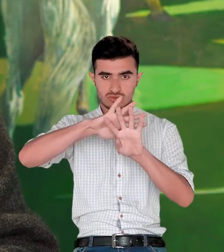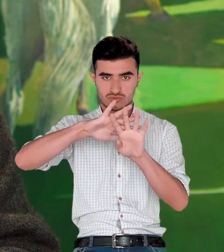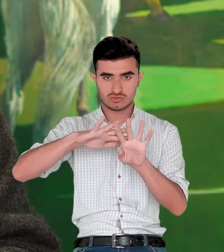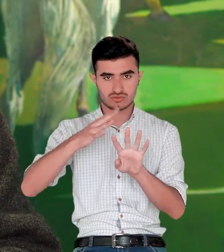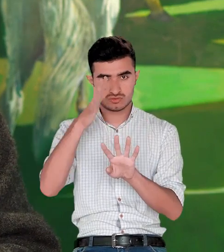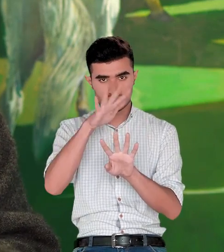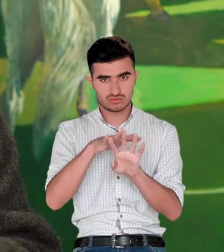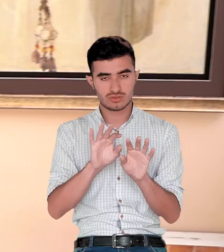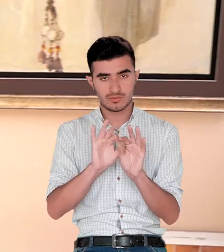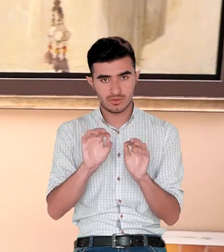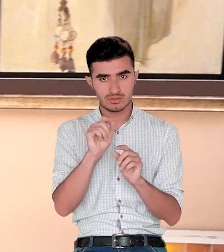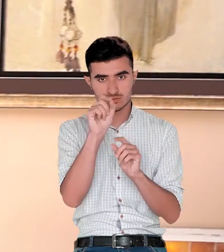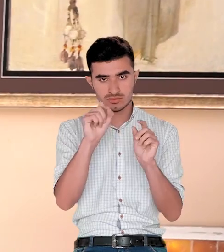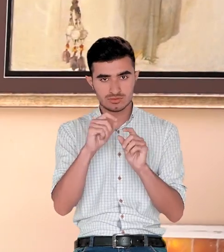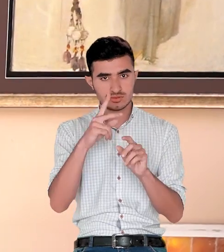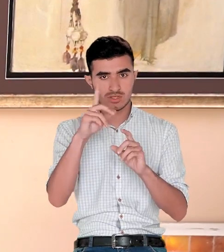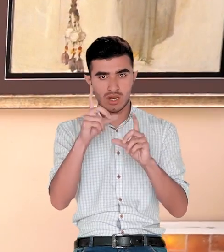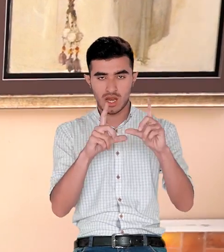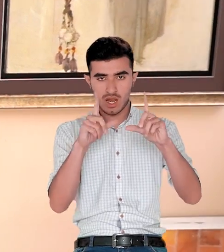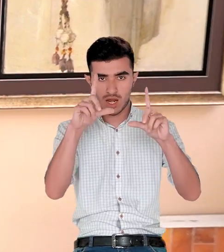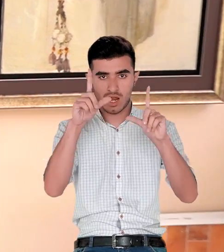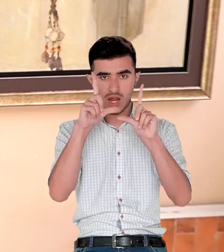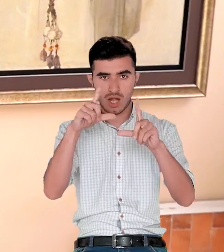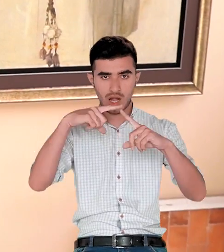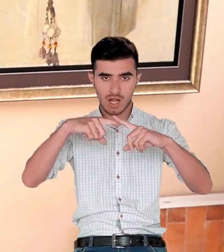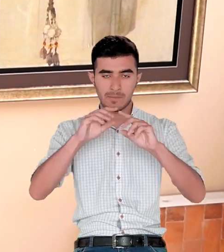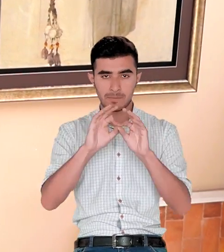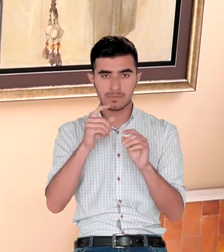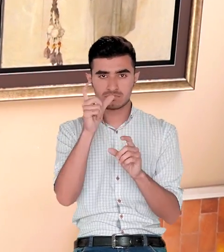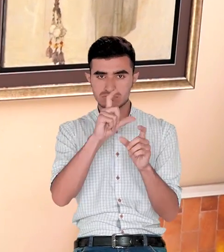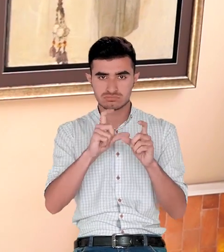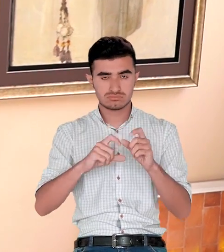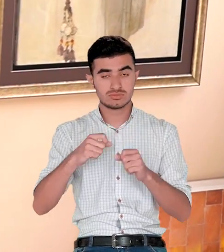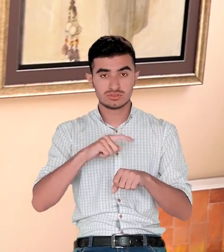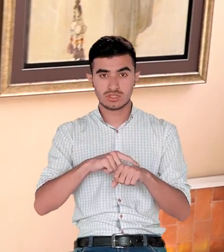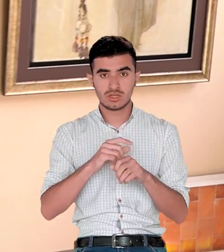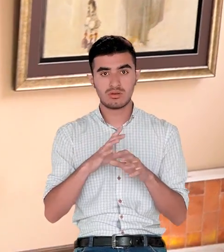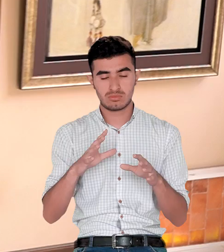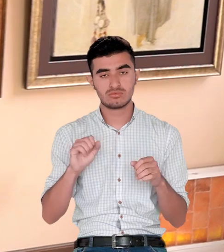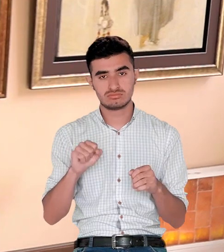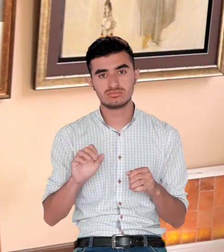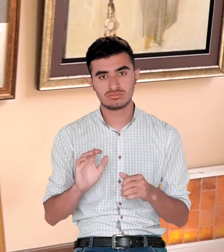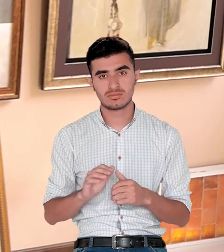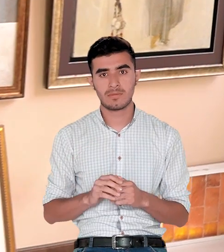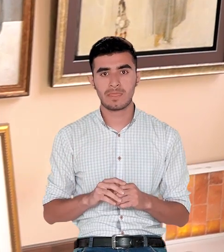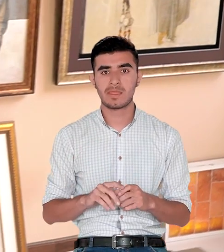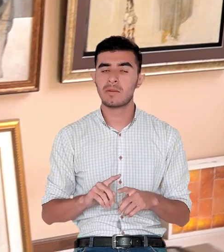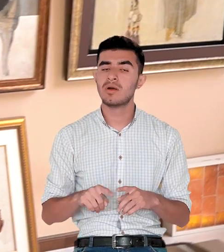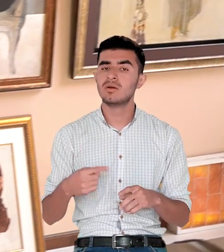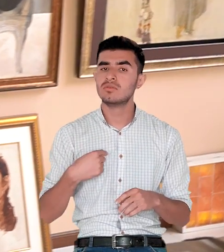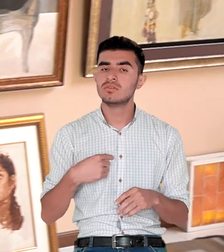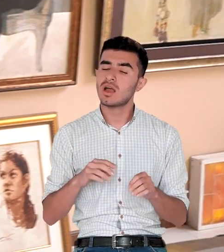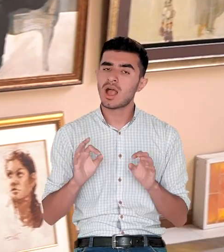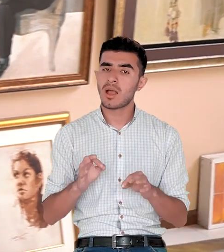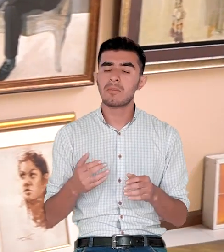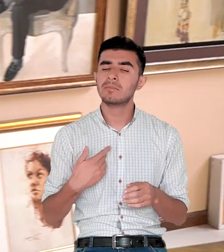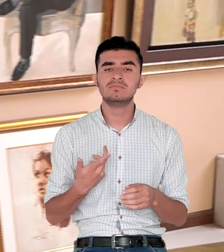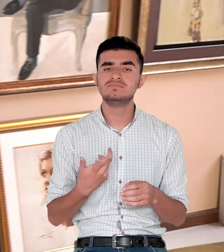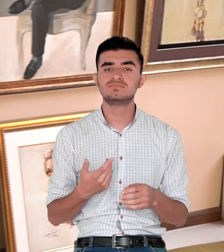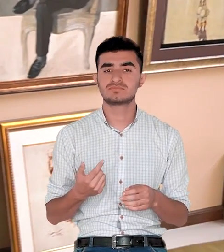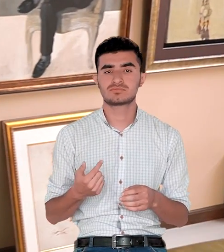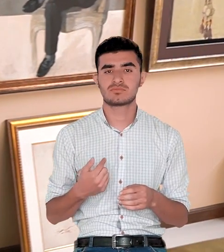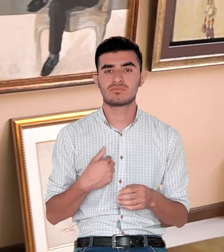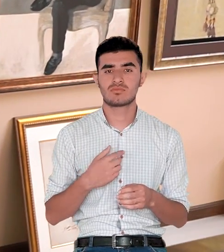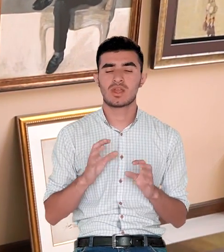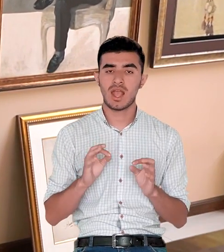تھا. لیکن مجھے ہمیشہ یہ تھا کہ میں اس طرح جیسے سامنے بٹھا کے، آخر پینٹر جو ہیں بڑے بڑے آرٹسٹ ہوتے